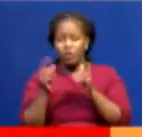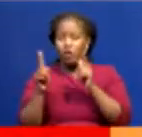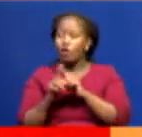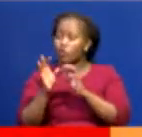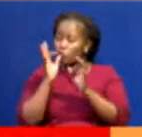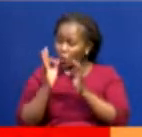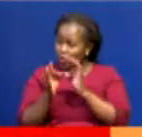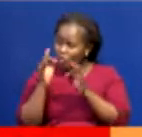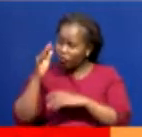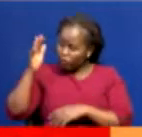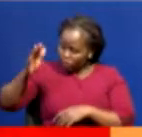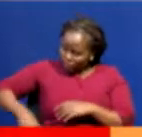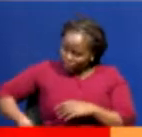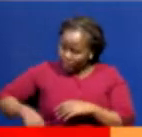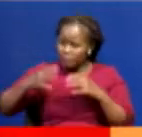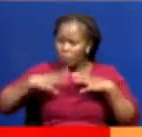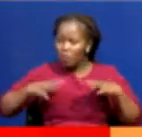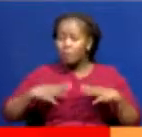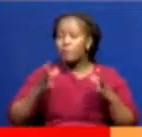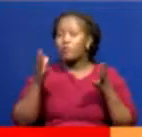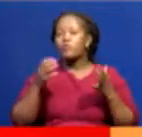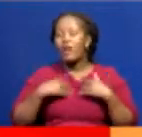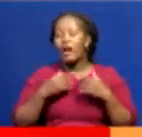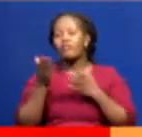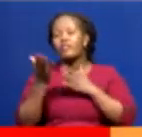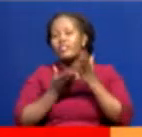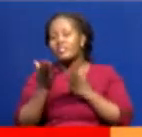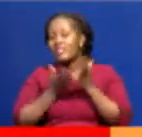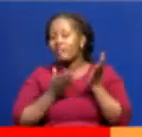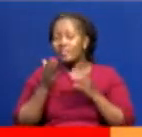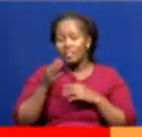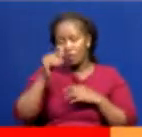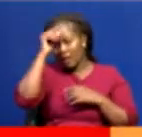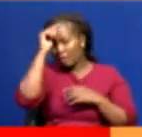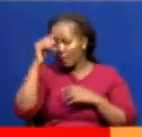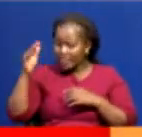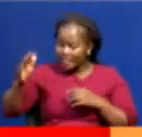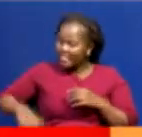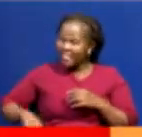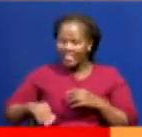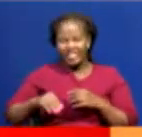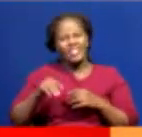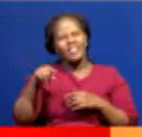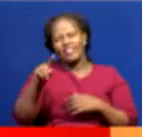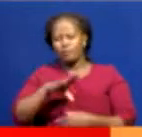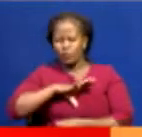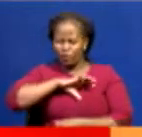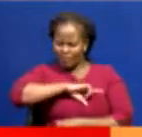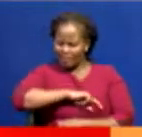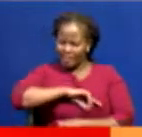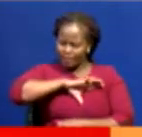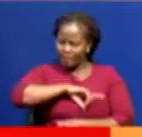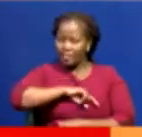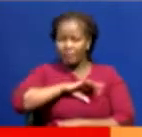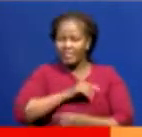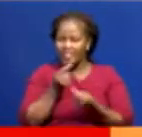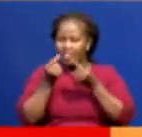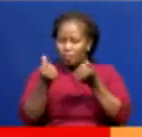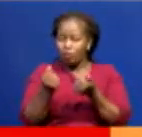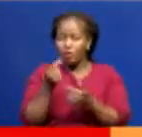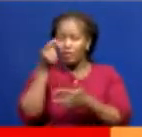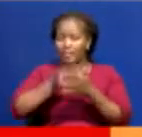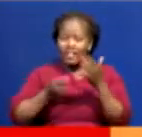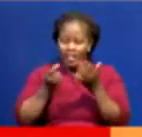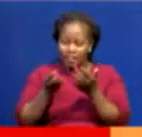mtachelewa, wananchi watachelewa kupata huduma ya kiserikali, basi watasubiri kidogo. Tukusanye